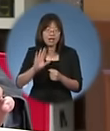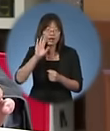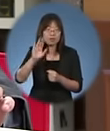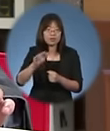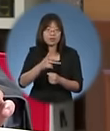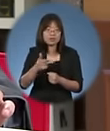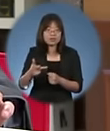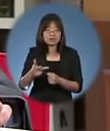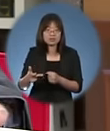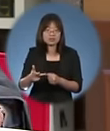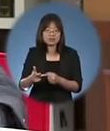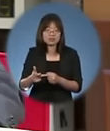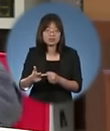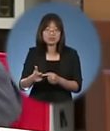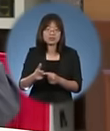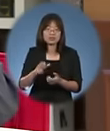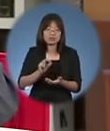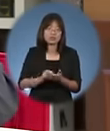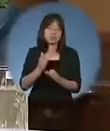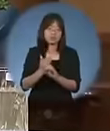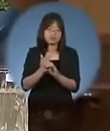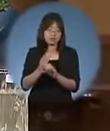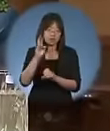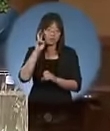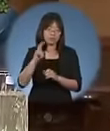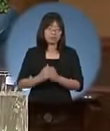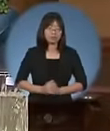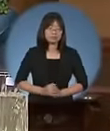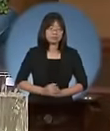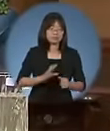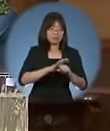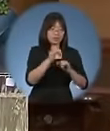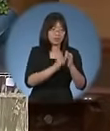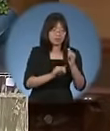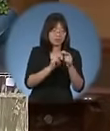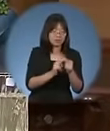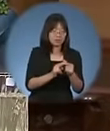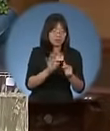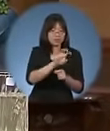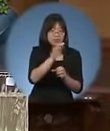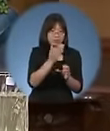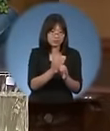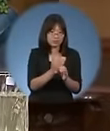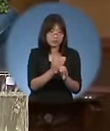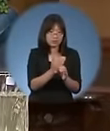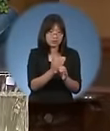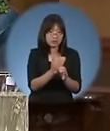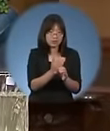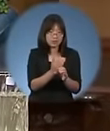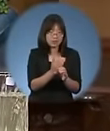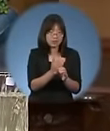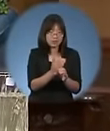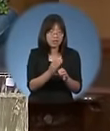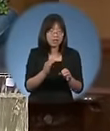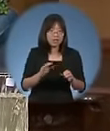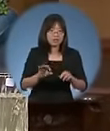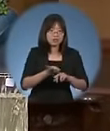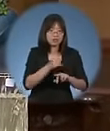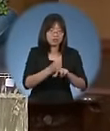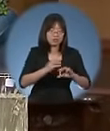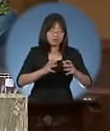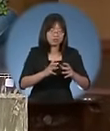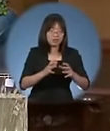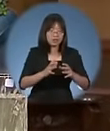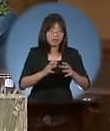큰 뇌관이 될 겁니다. 알겠습니다. 그 세계 역사와 특히 유럽 중심의 제국의 흥망성쇠까지를